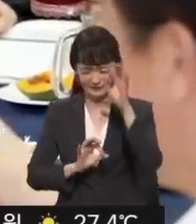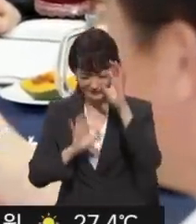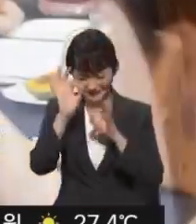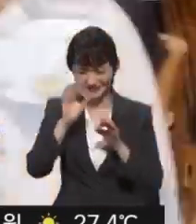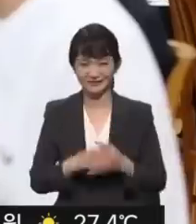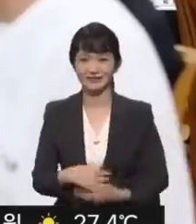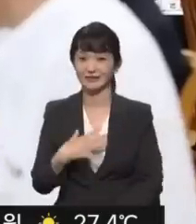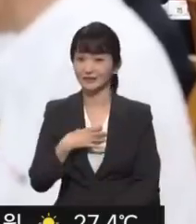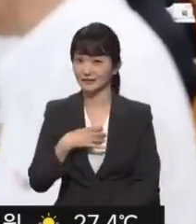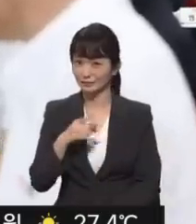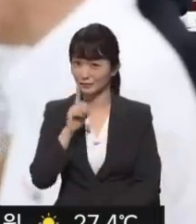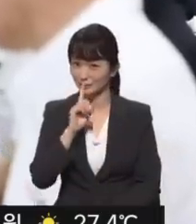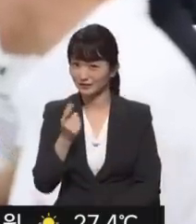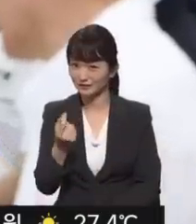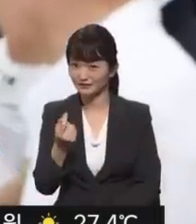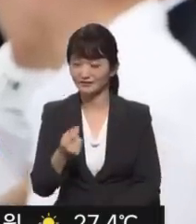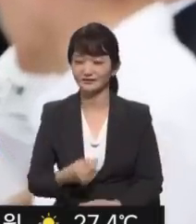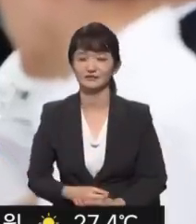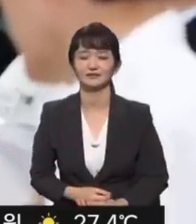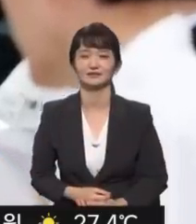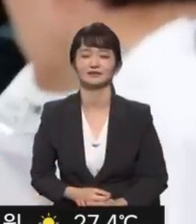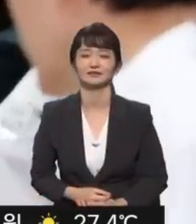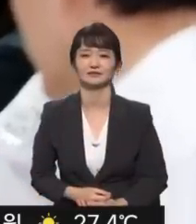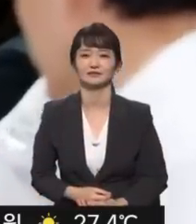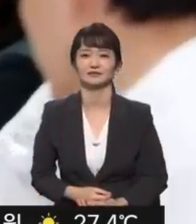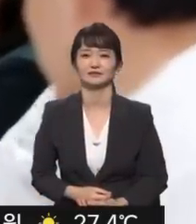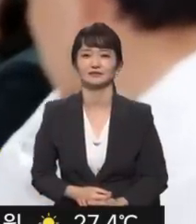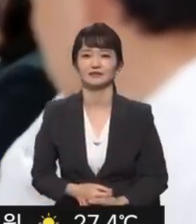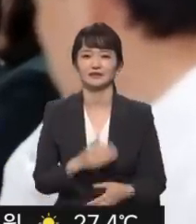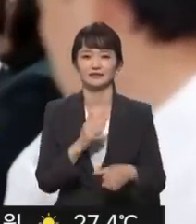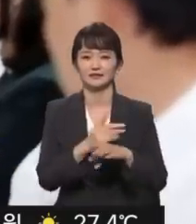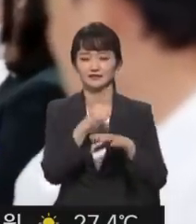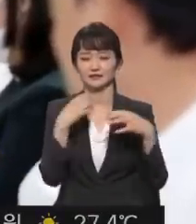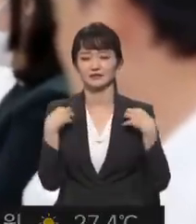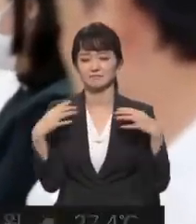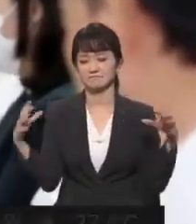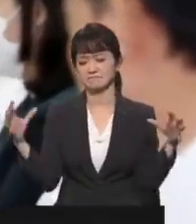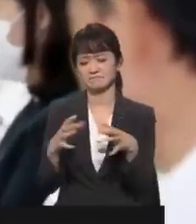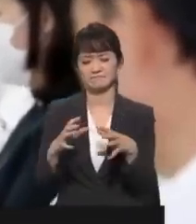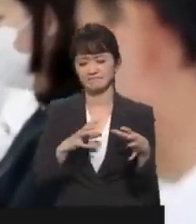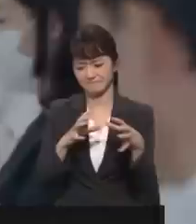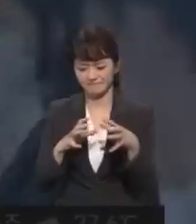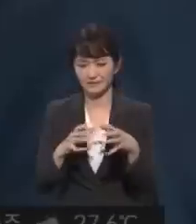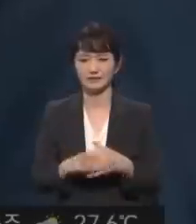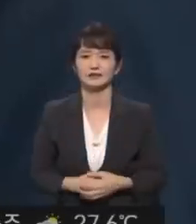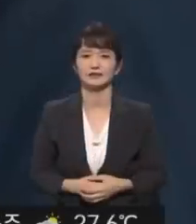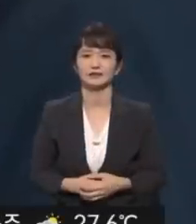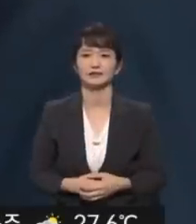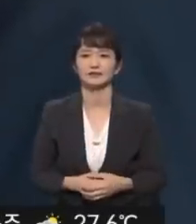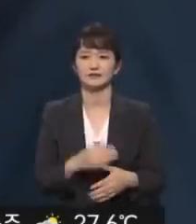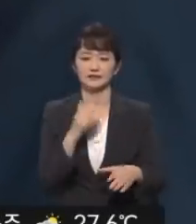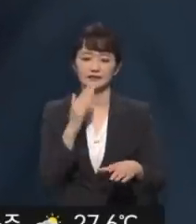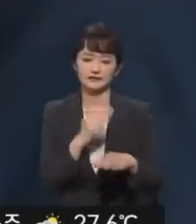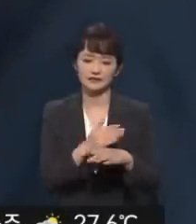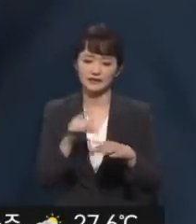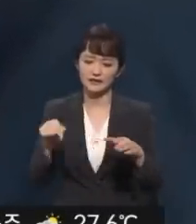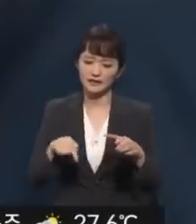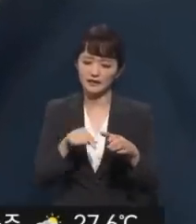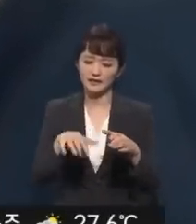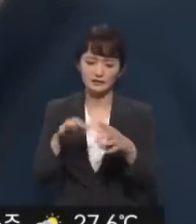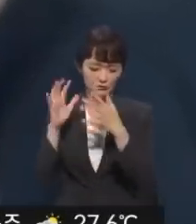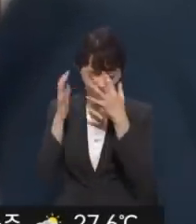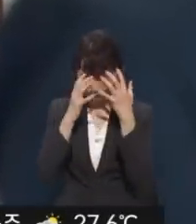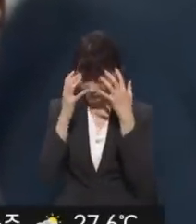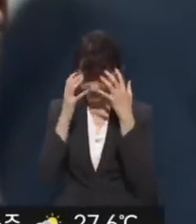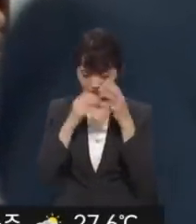강정 나는 테란 결속을 만들자고 했고 여러 가지 얘기 했는데 지금 당이 아주 혼란 스 러 줘 벌였습니다 일단 연차 4